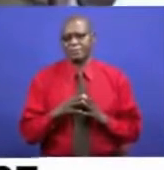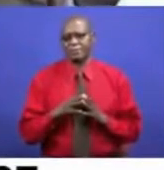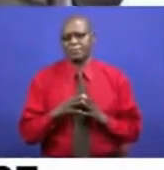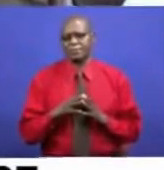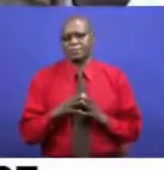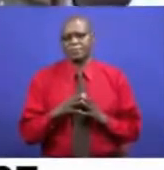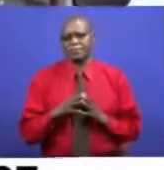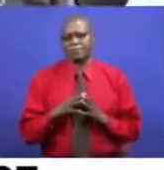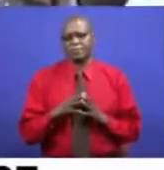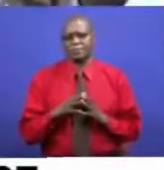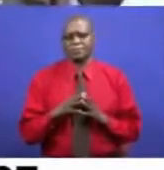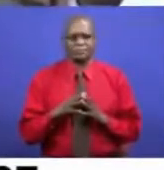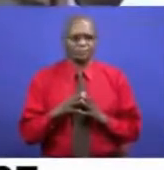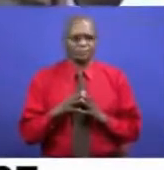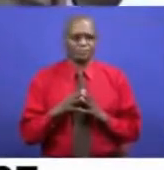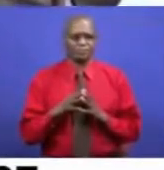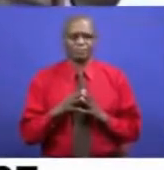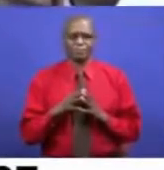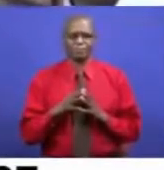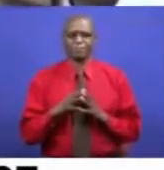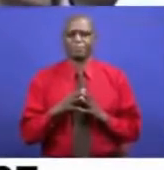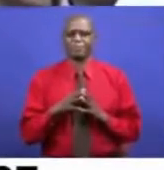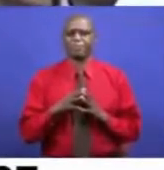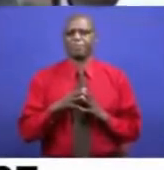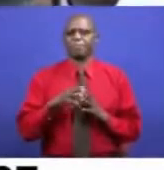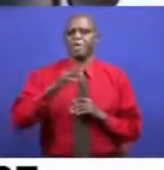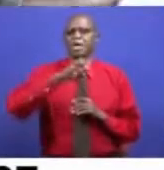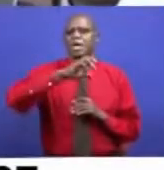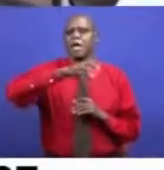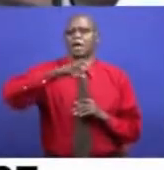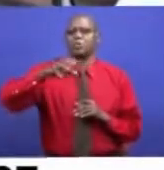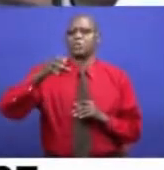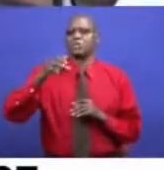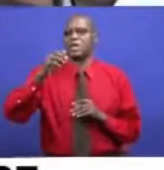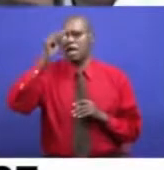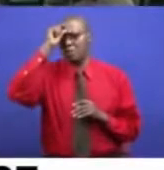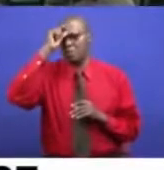Kenya. Atukuleta county government to have been punished.